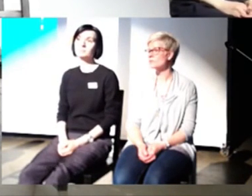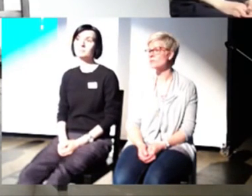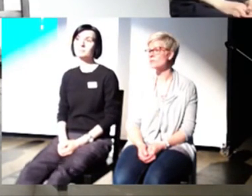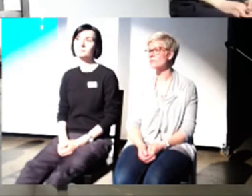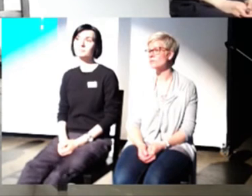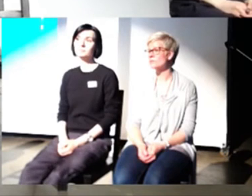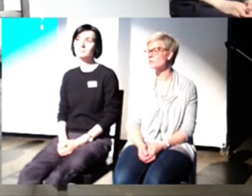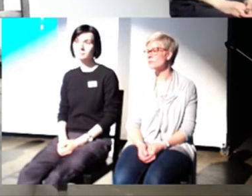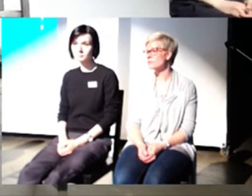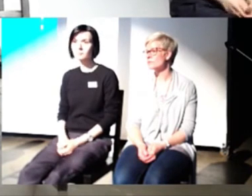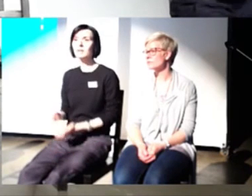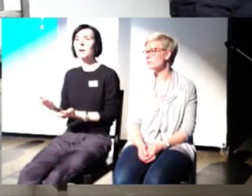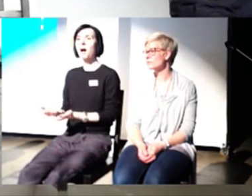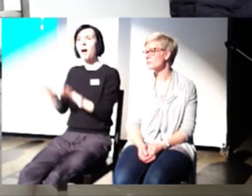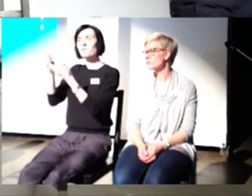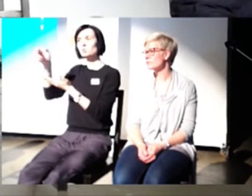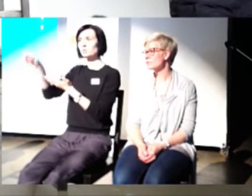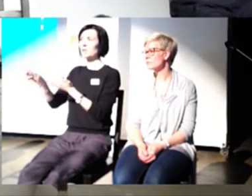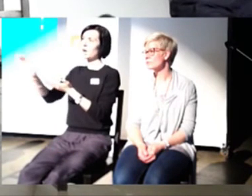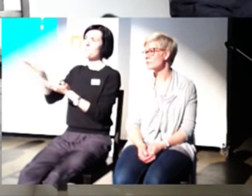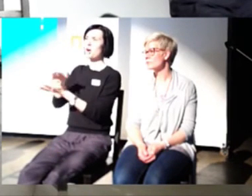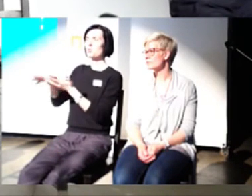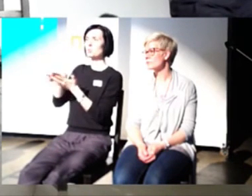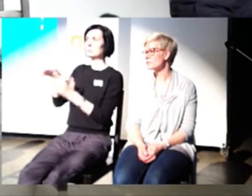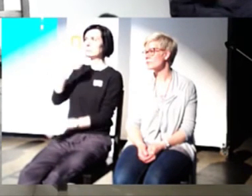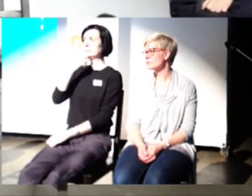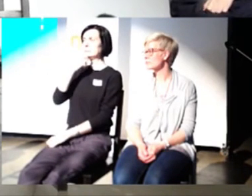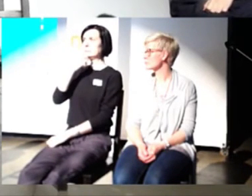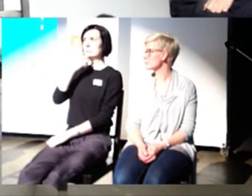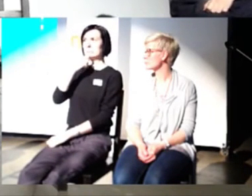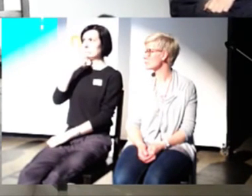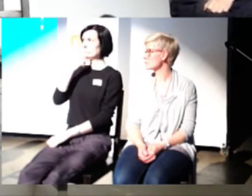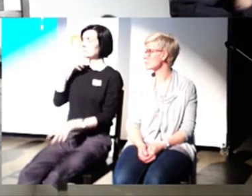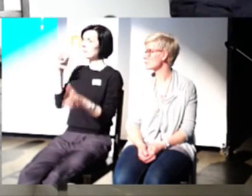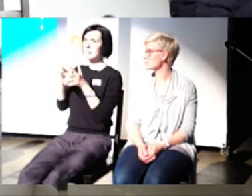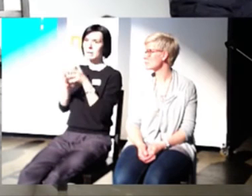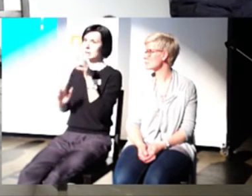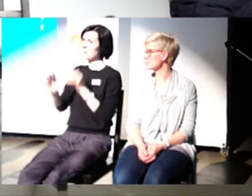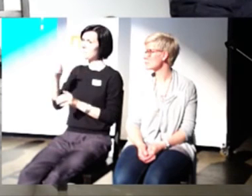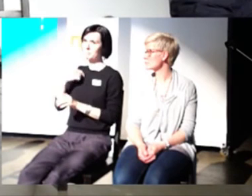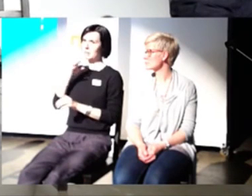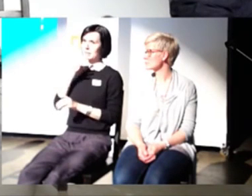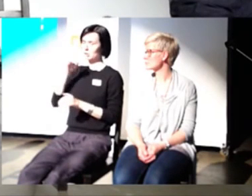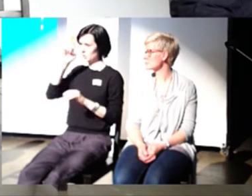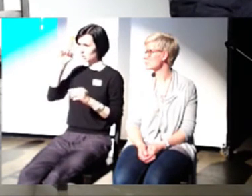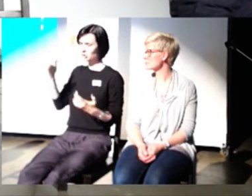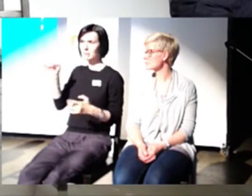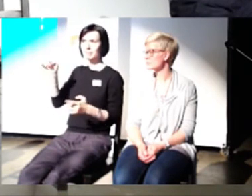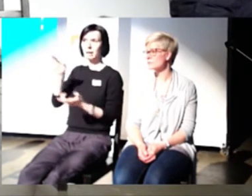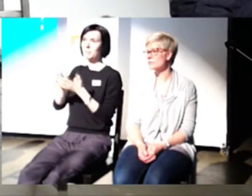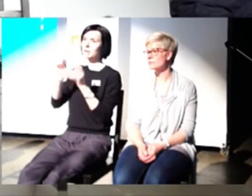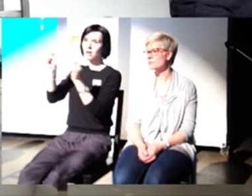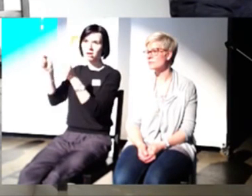Näistä avustajakuluista mä en osaa sanoa sen tarkemmin, että mistä niitä voisi lähteä hakemaan.